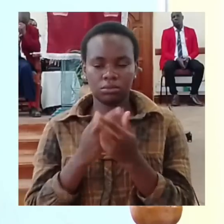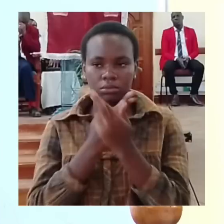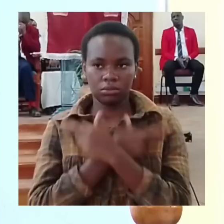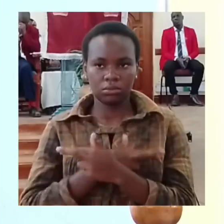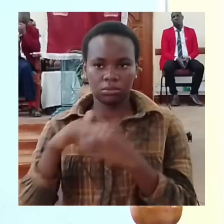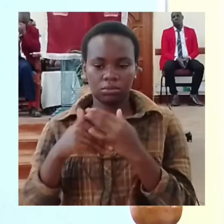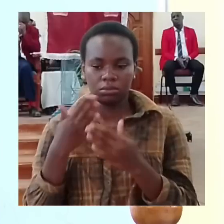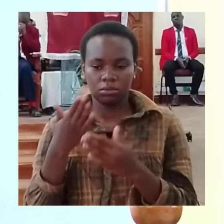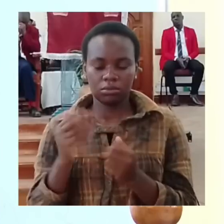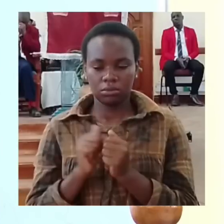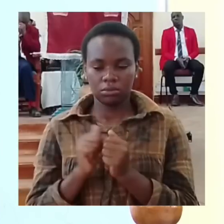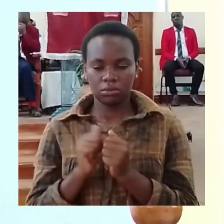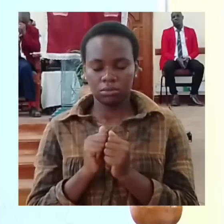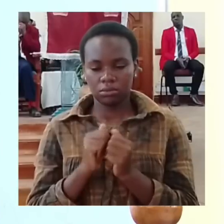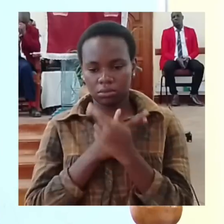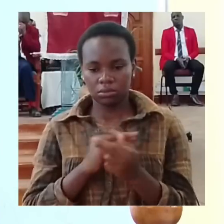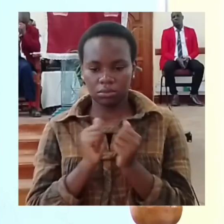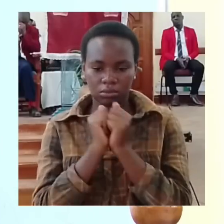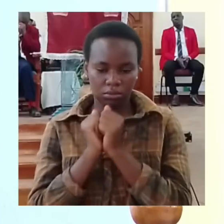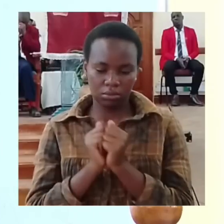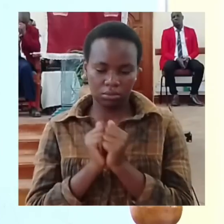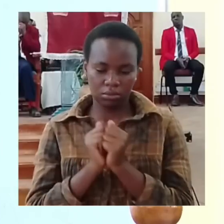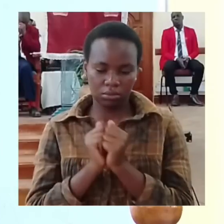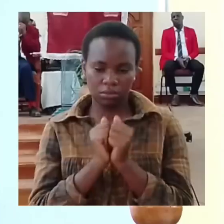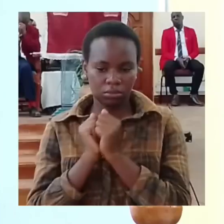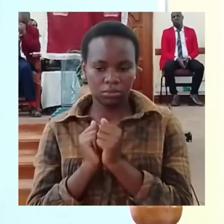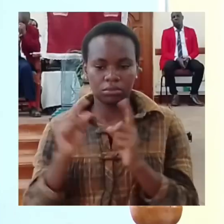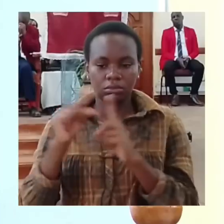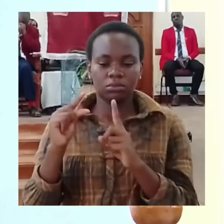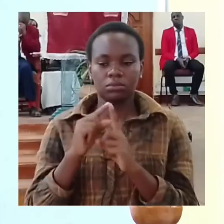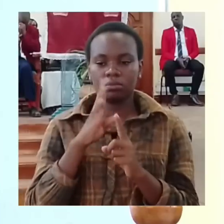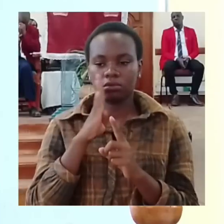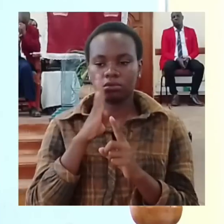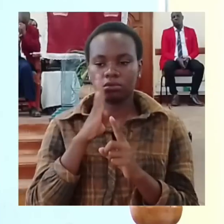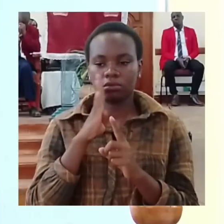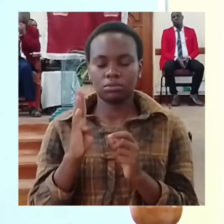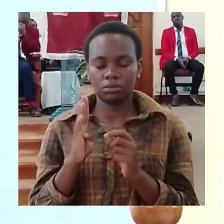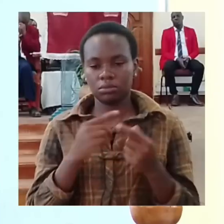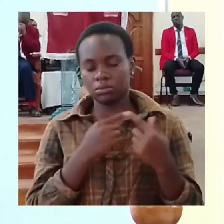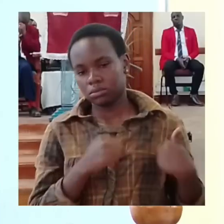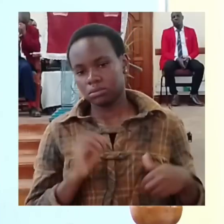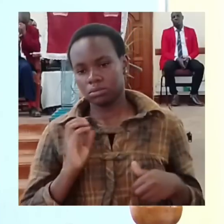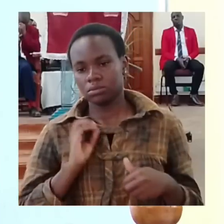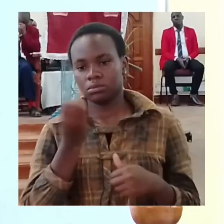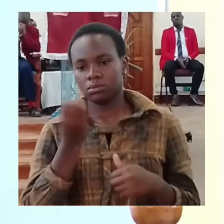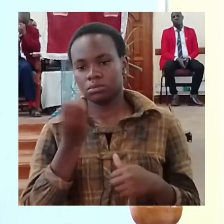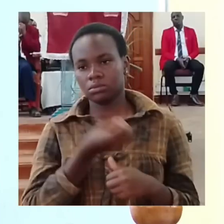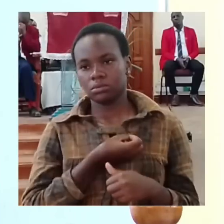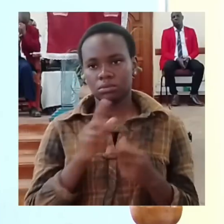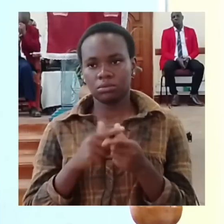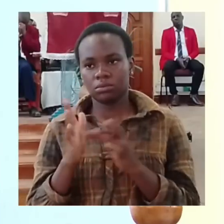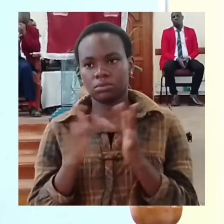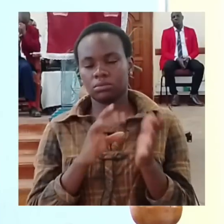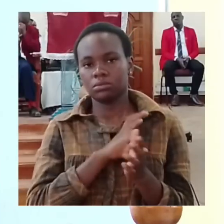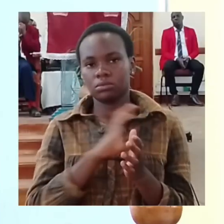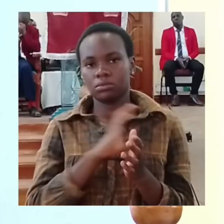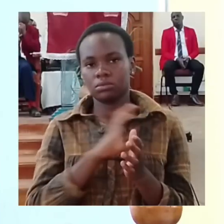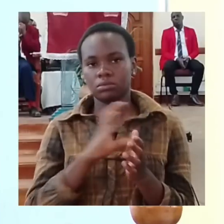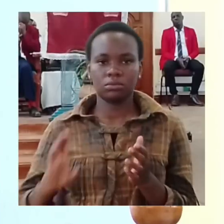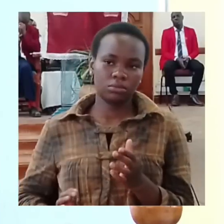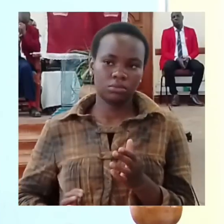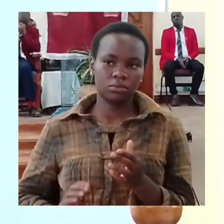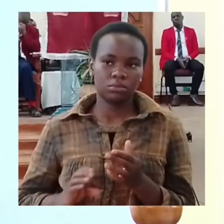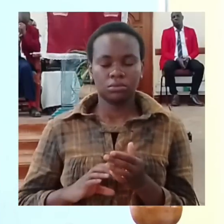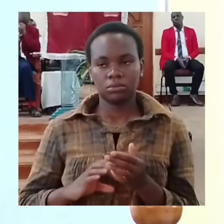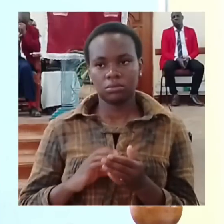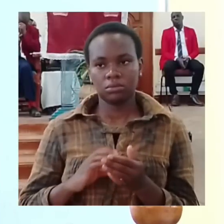yakinya tũkahurũka twĩ thiini waku. Kiugo gĩaku kĩroke gĩa handũ ngoro-inĩ citũ, nĩ ũndũ wa Jesu Kristo